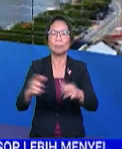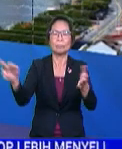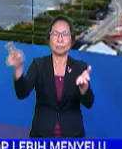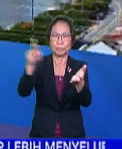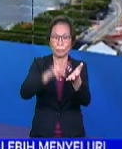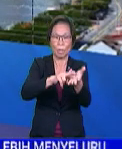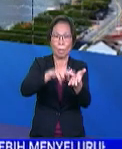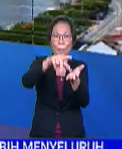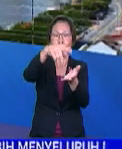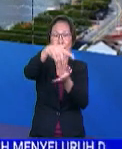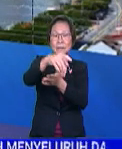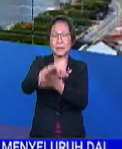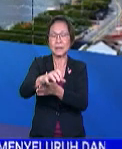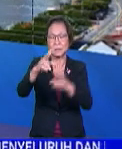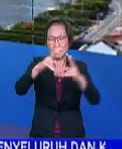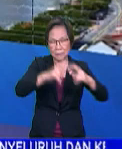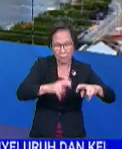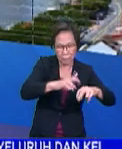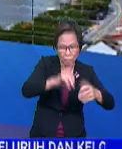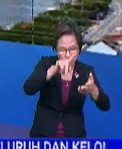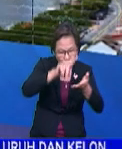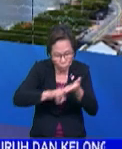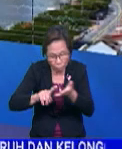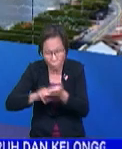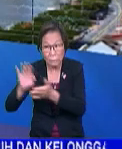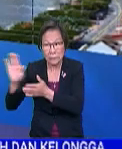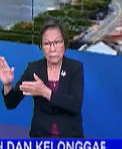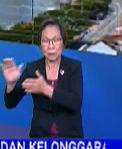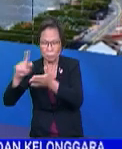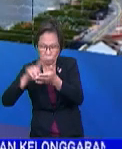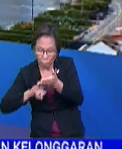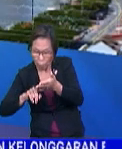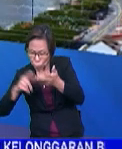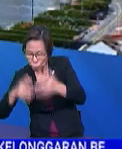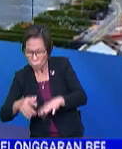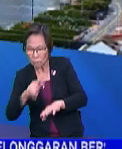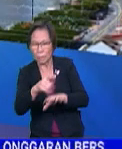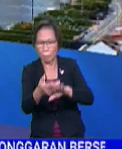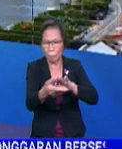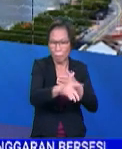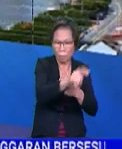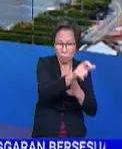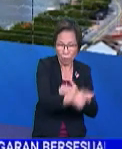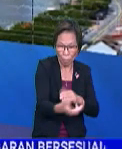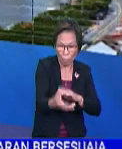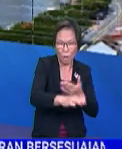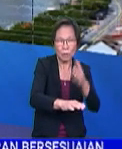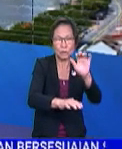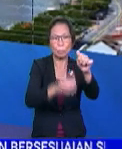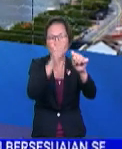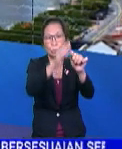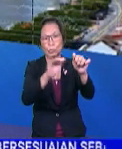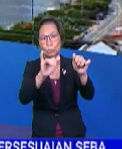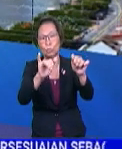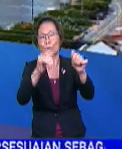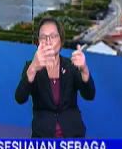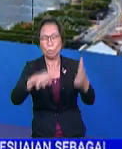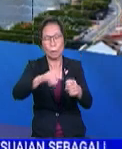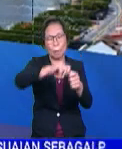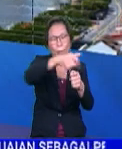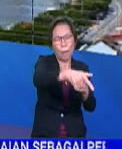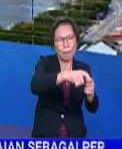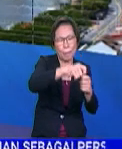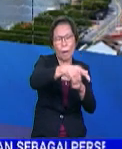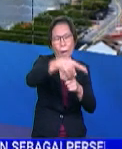berkata hasil siasatan dan penelitian daripada pihaknya, Alairham yang meninggal dunia pada 10 Jun lepas telah mencarum di bawah